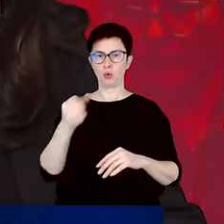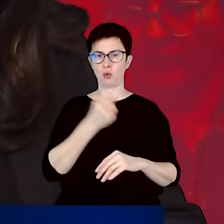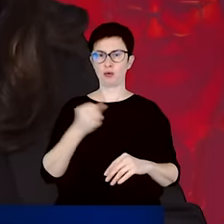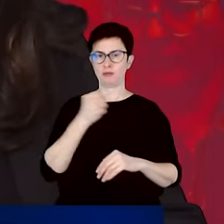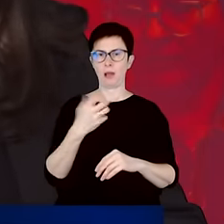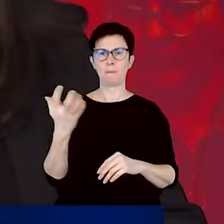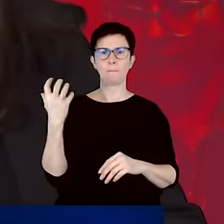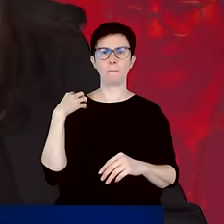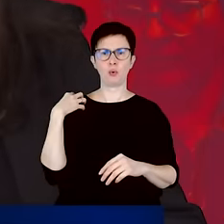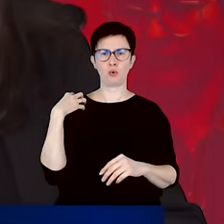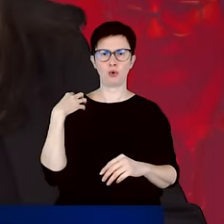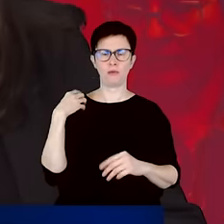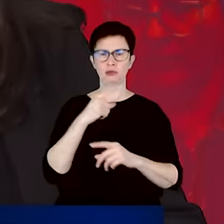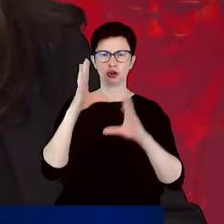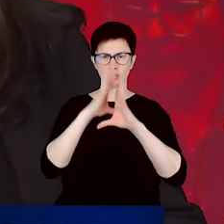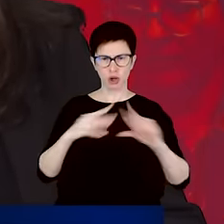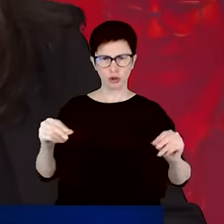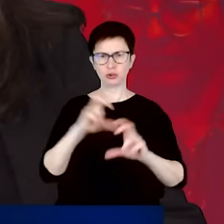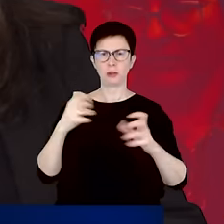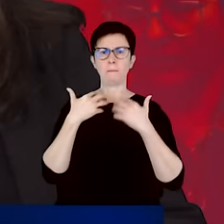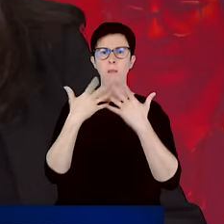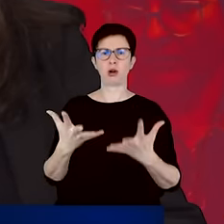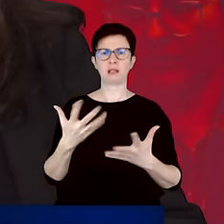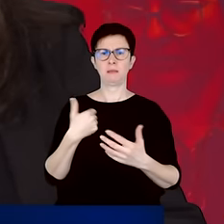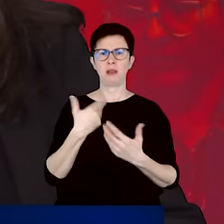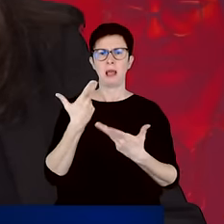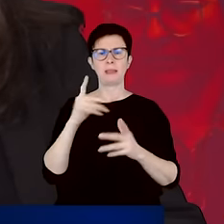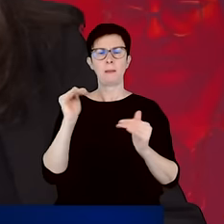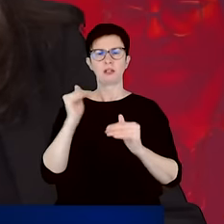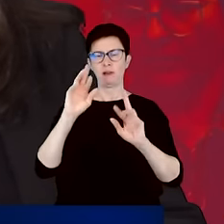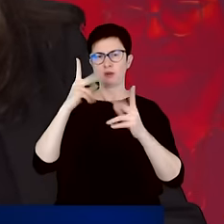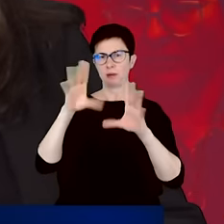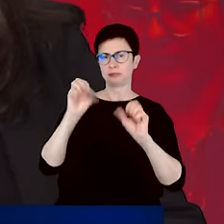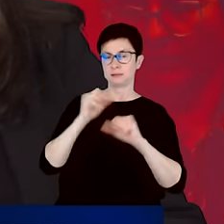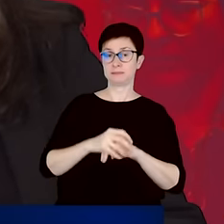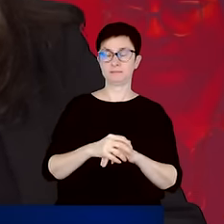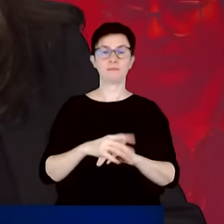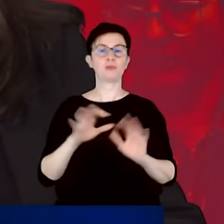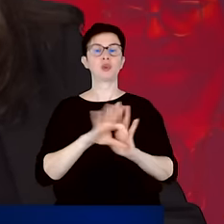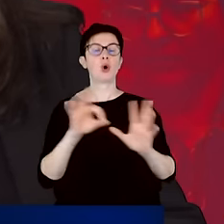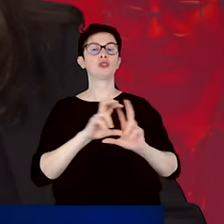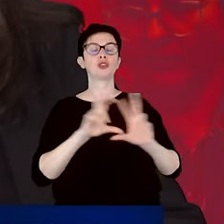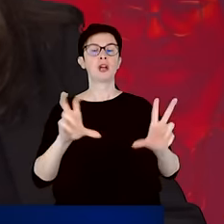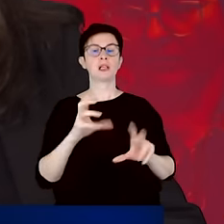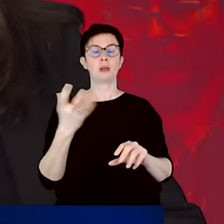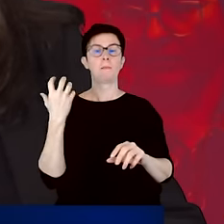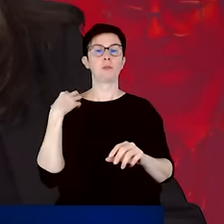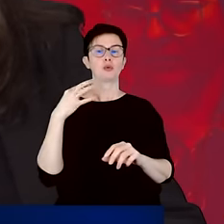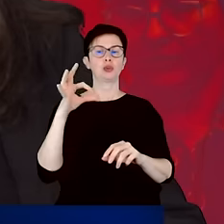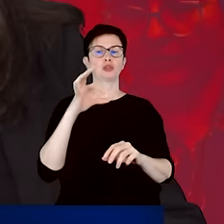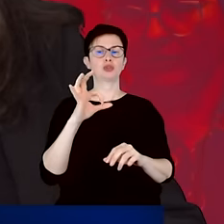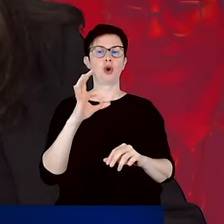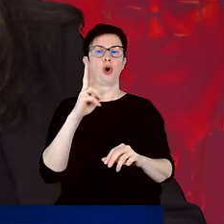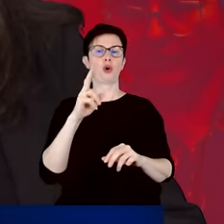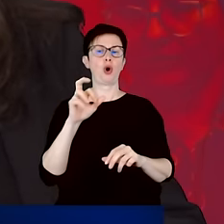pułkownik z szacunkiem czy z pogardą? Bo tak nie bardzo potrafię się domyślać. To jest tak, że to od czasów pana pułkownika Sokorskiego, był taki